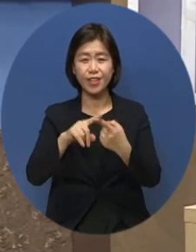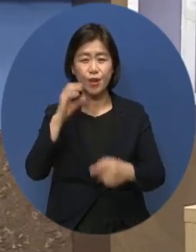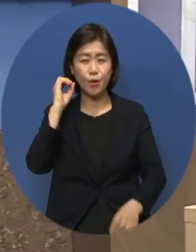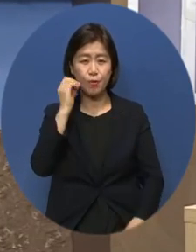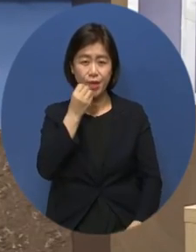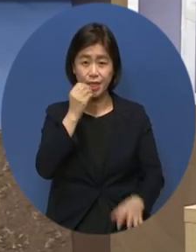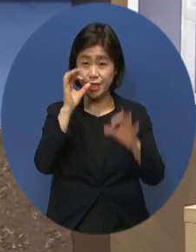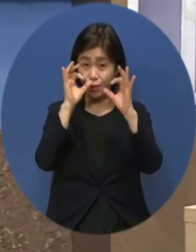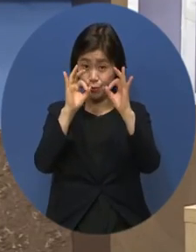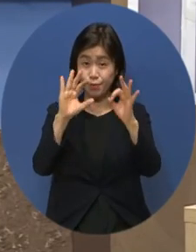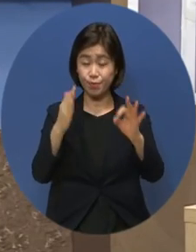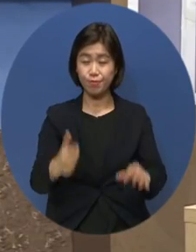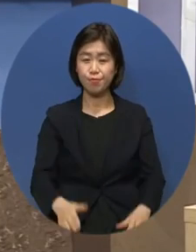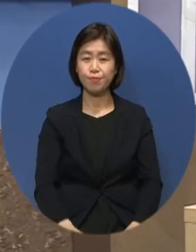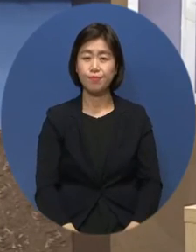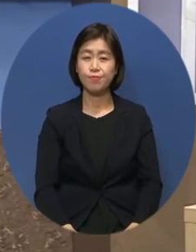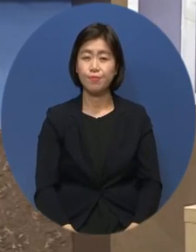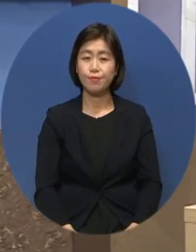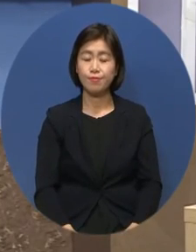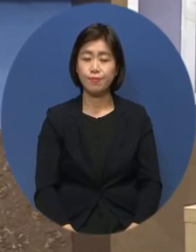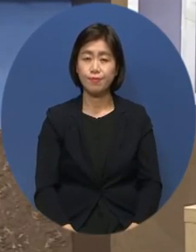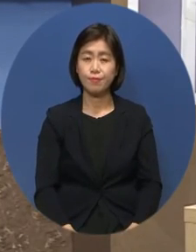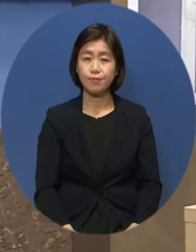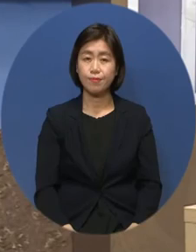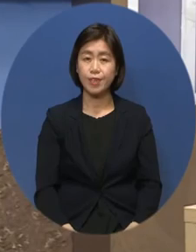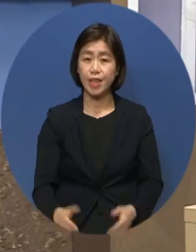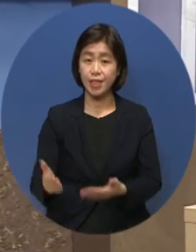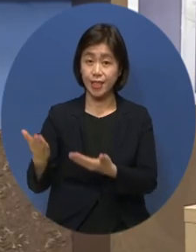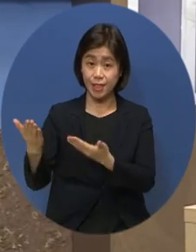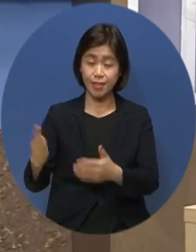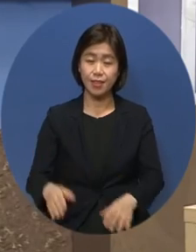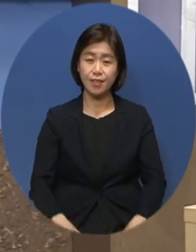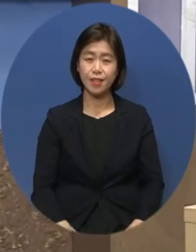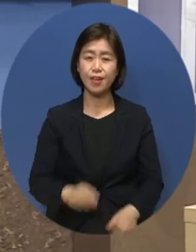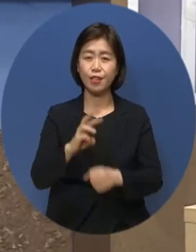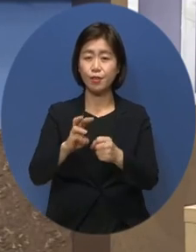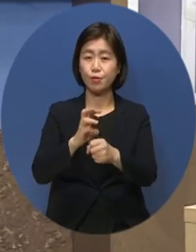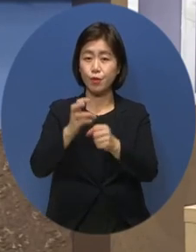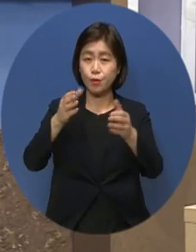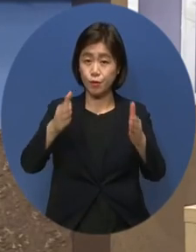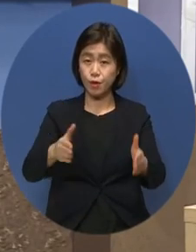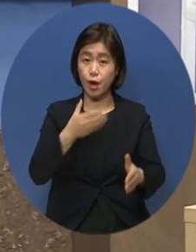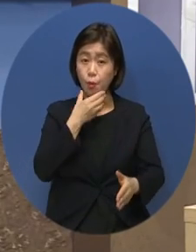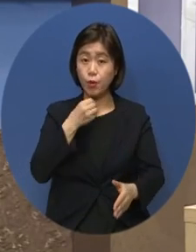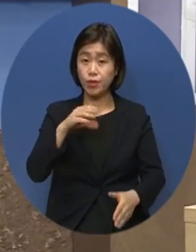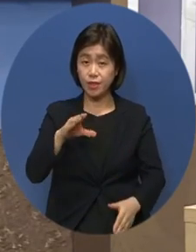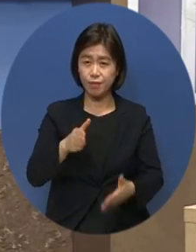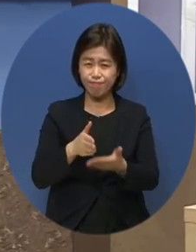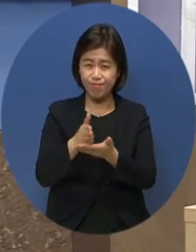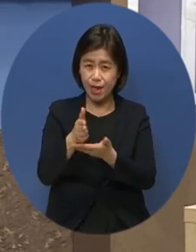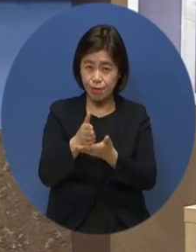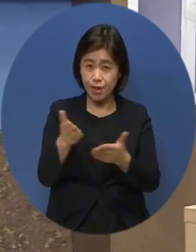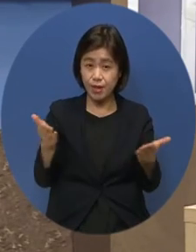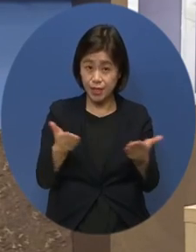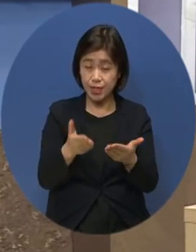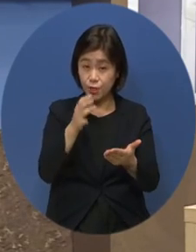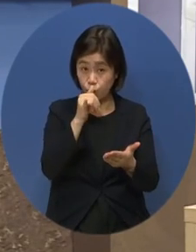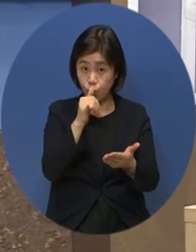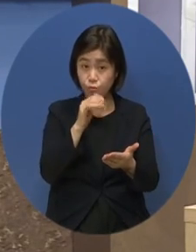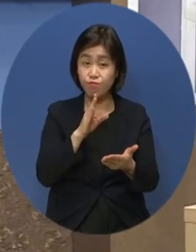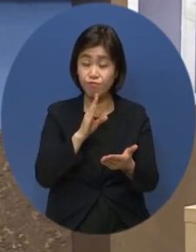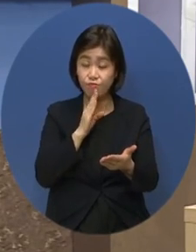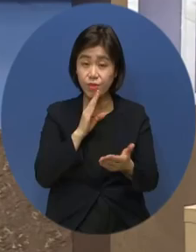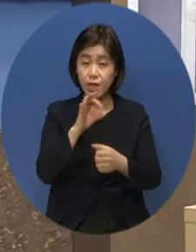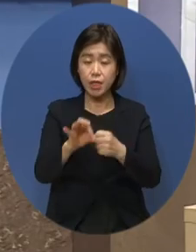말씀 해 주셨고요 아 제 2 관장님께서 는 30여 년간 복지 분야에 근무를 하시면서 10년이면 강산도